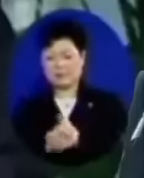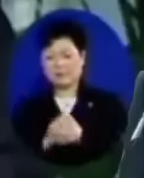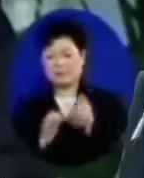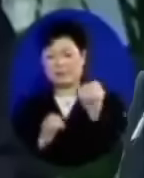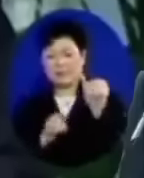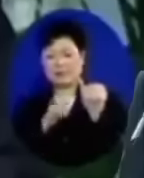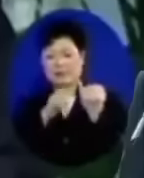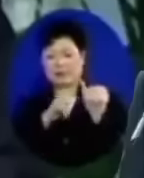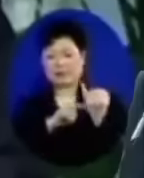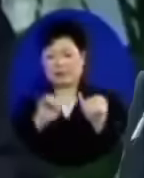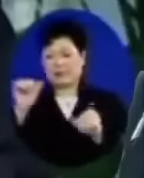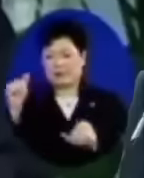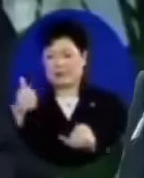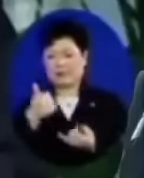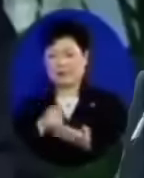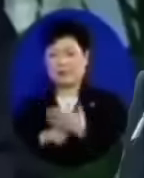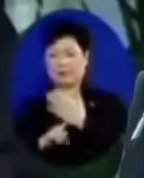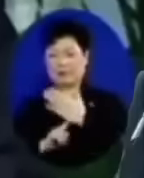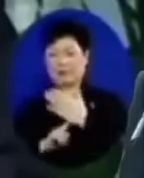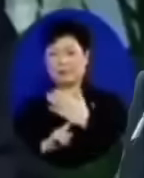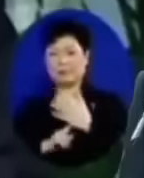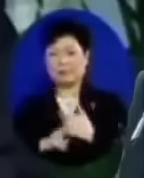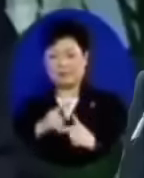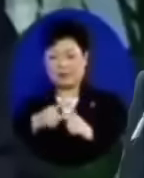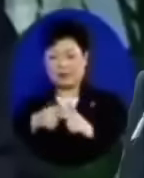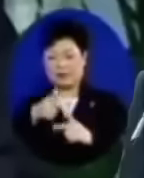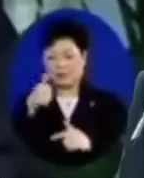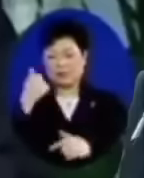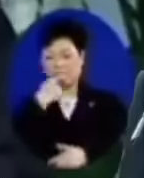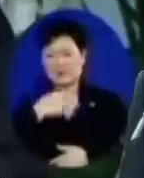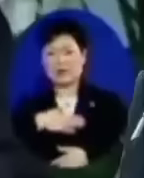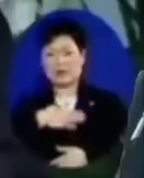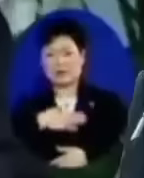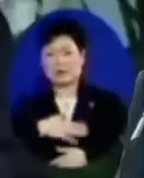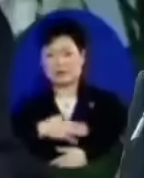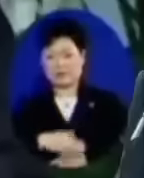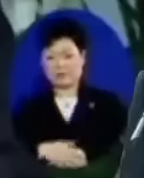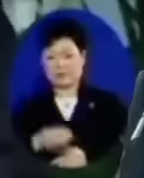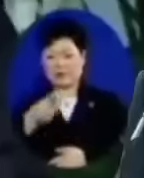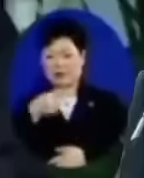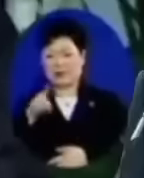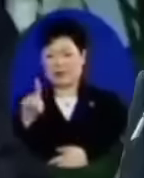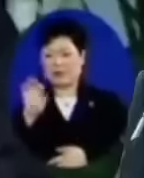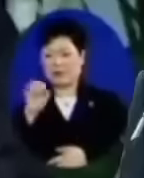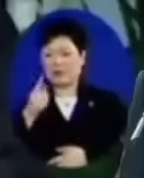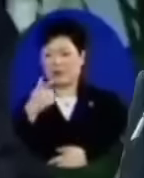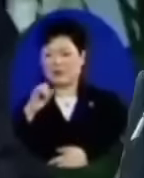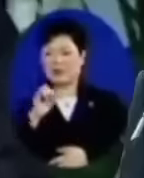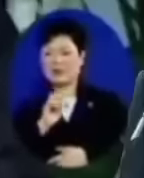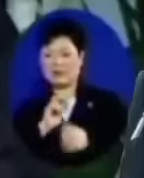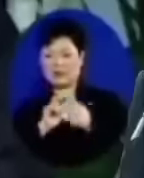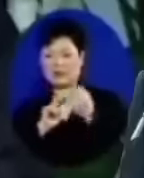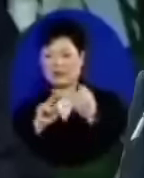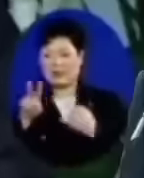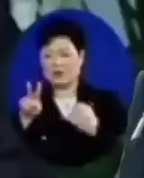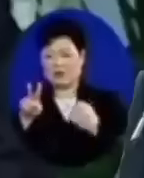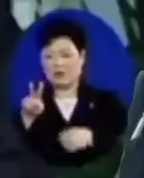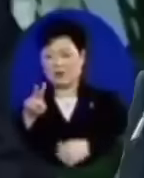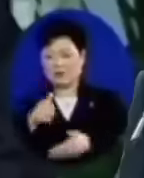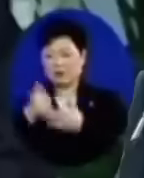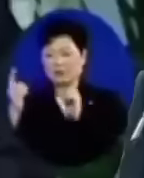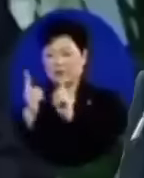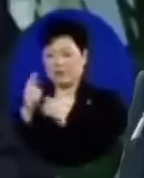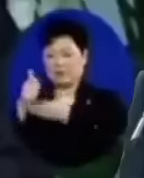나타나서 마리아여 한 바람에 마리아는 예수님을 깨닫고 라움니여 하고서 주님을 영접하고